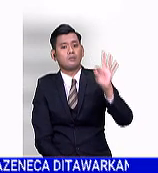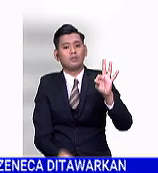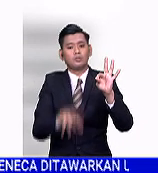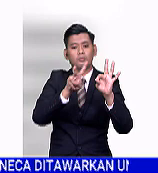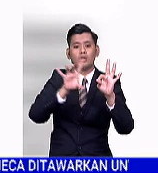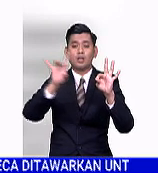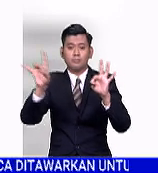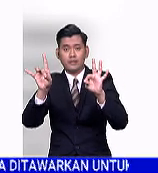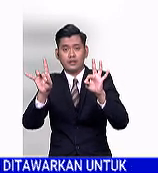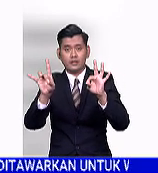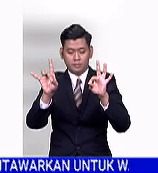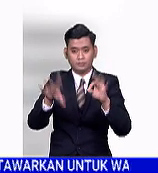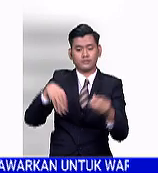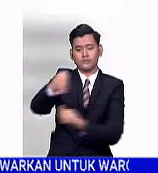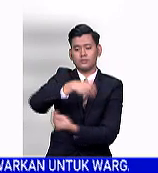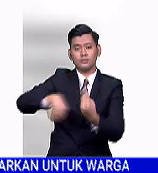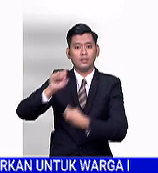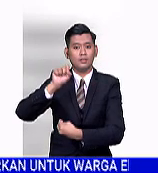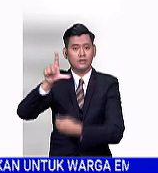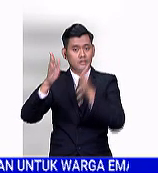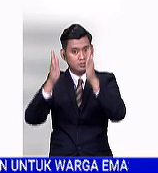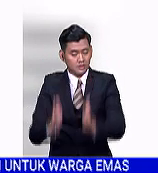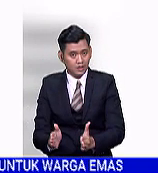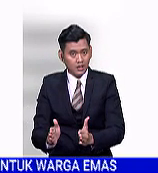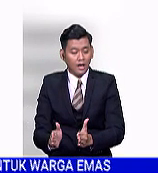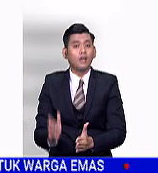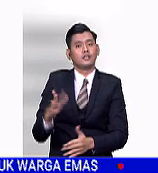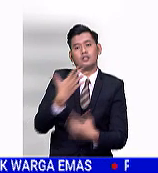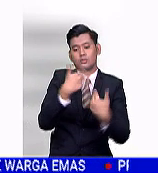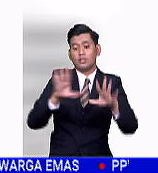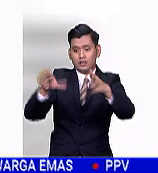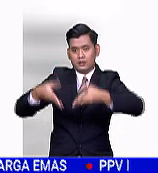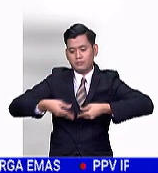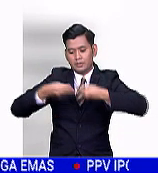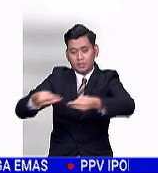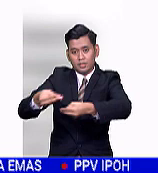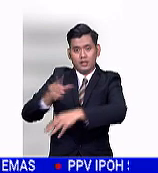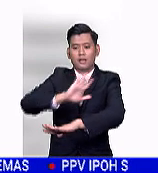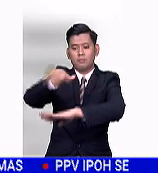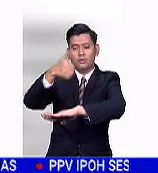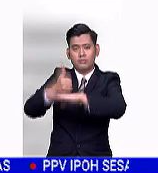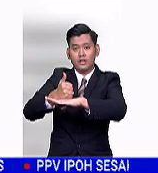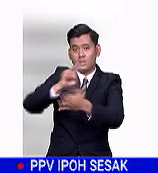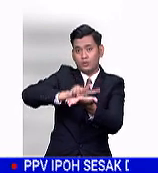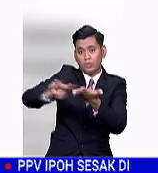telah dikenal pasti untuk menerima vaksin dan mereka telah diberikan tarikh janji temu 2 minggu lebih awal.